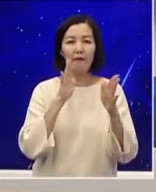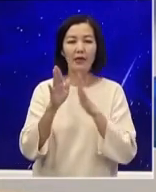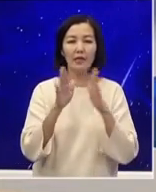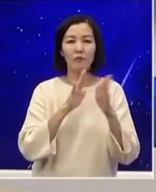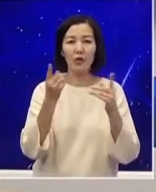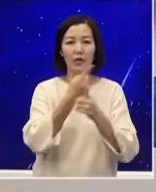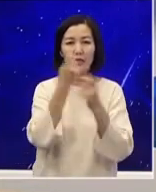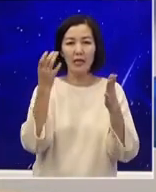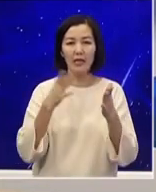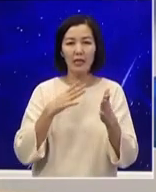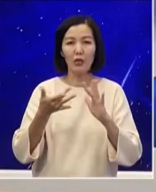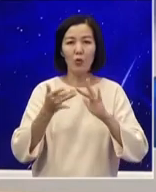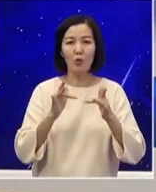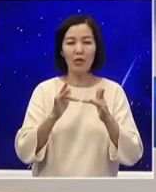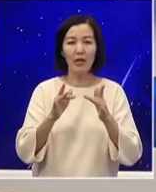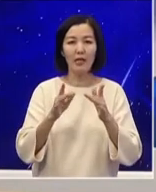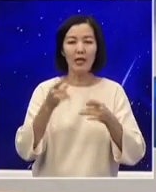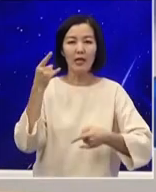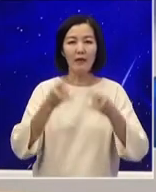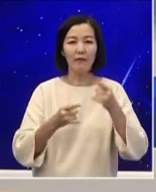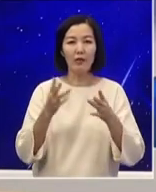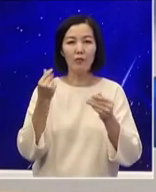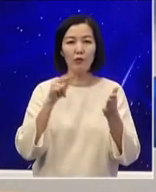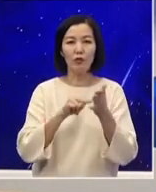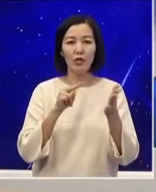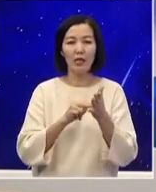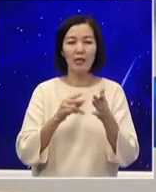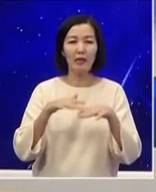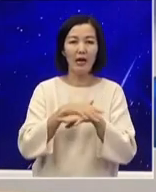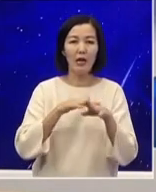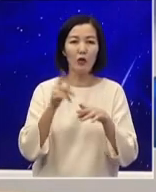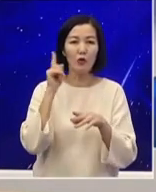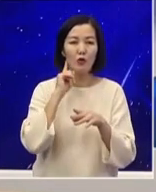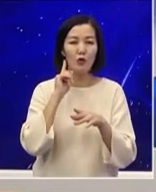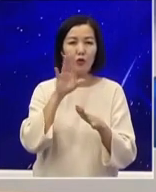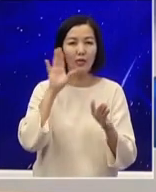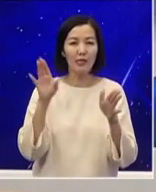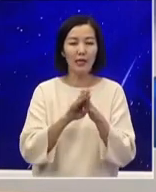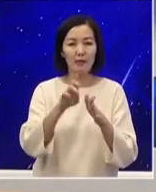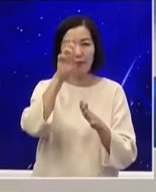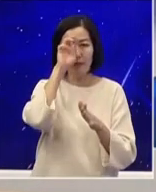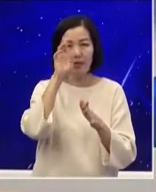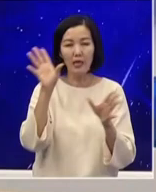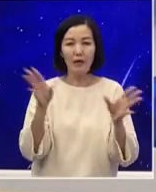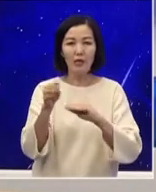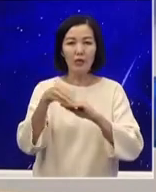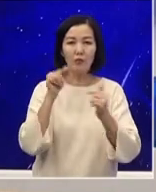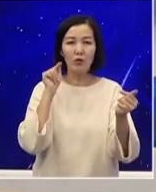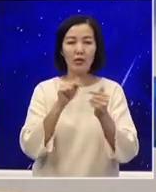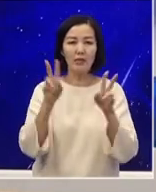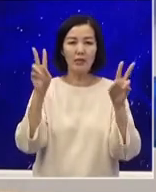арқылы таратылды. Онлайн эфирде бюджет қаражаты, халық үніне құлақ асатын мемлекет, сыбайлас жемқорлықпен күрес мәселелері